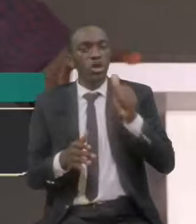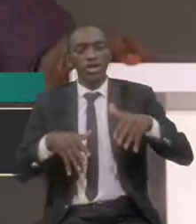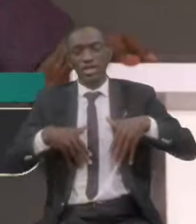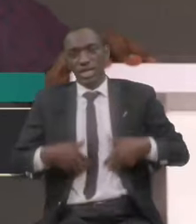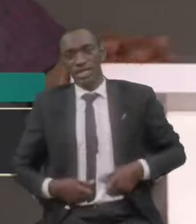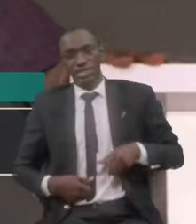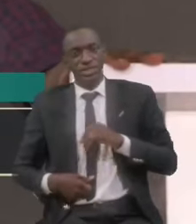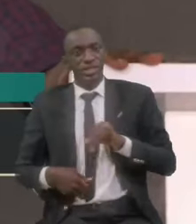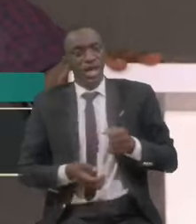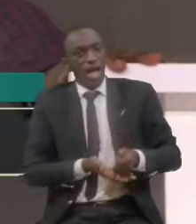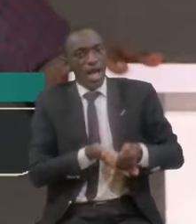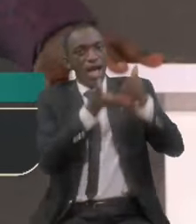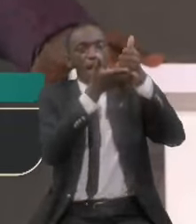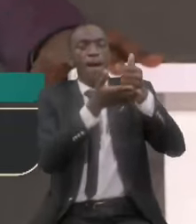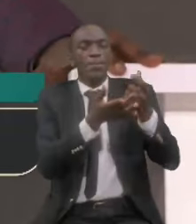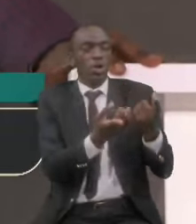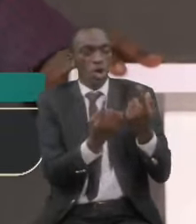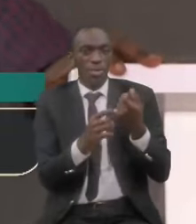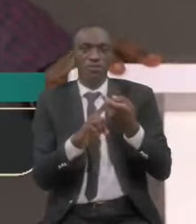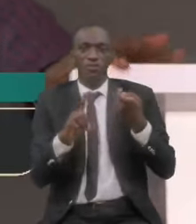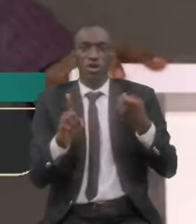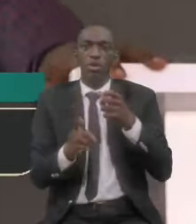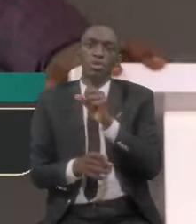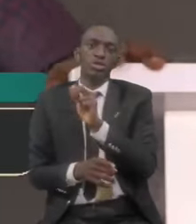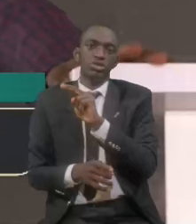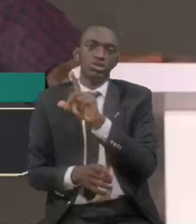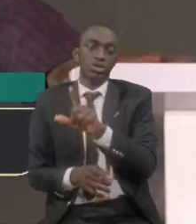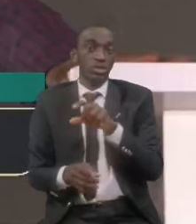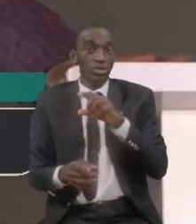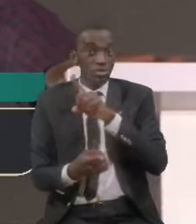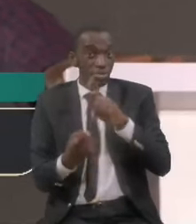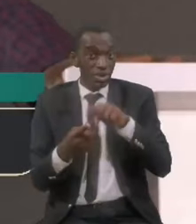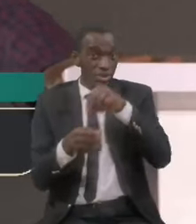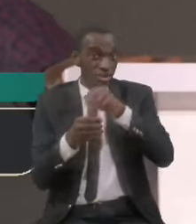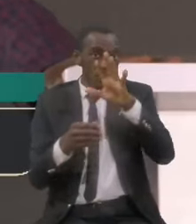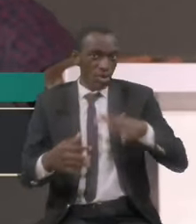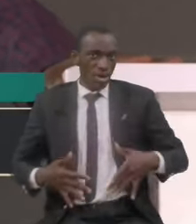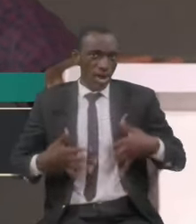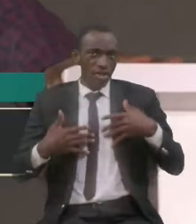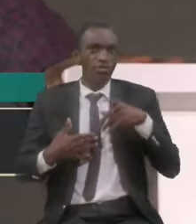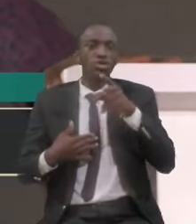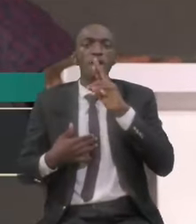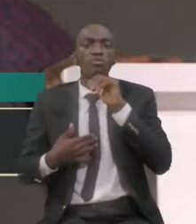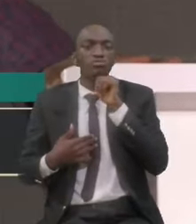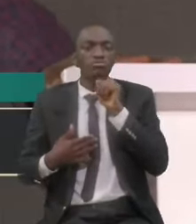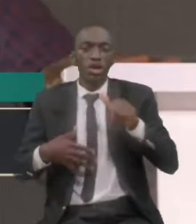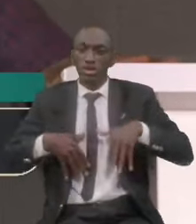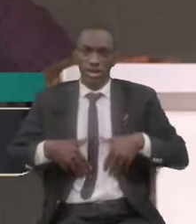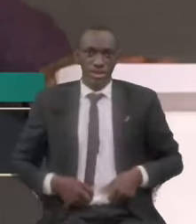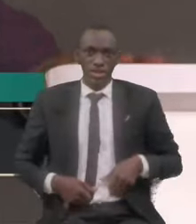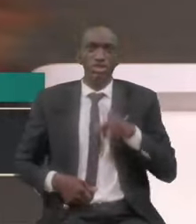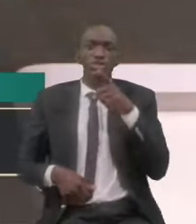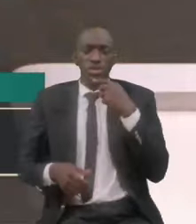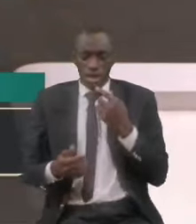Quand dans ta vie, tu es inlassable dans tout ce que tu fais. Qu'est-ce que je peux faire aujourd'hui? Chaque semaine. Qu'est-ce que je peux